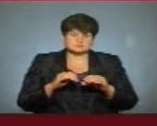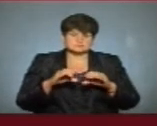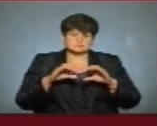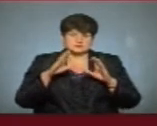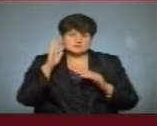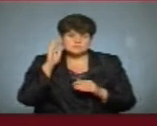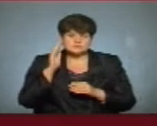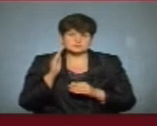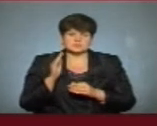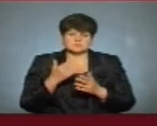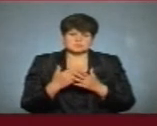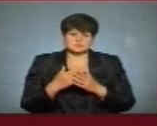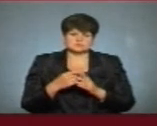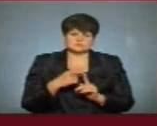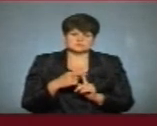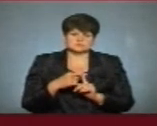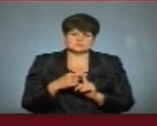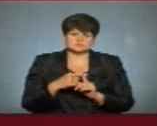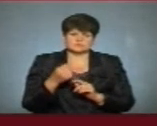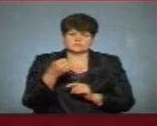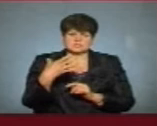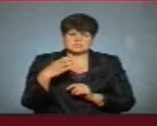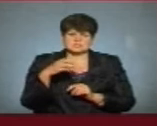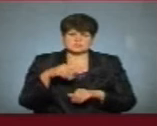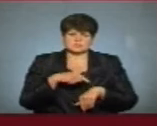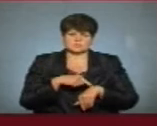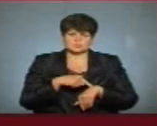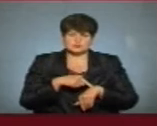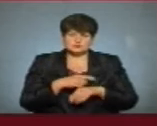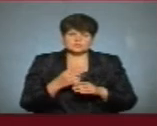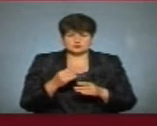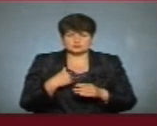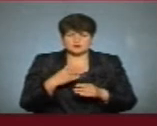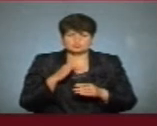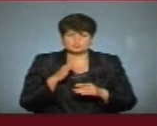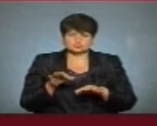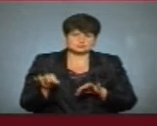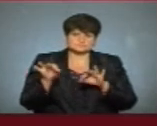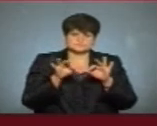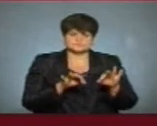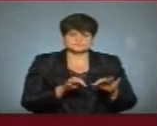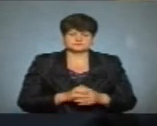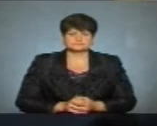десь темп приросту води коло 15 сантиметрів в годину, то ми будемо їх евакуйовувати.